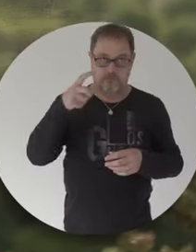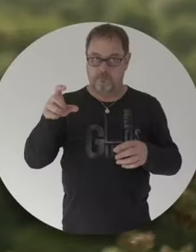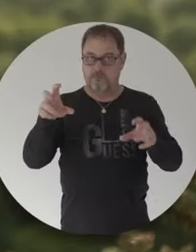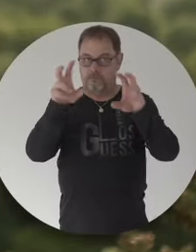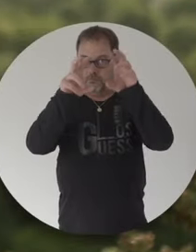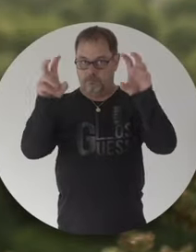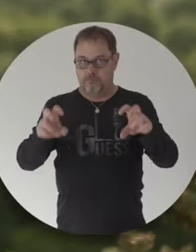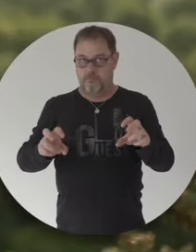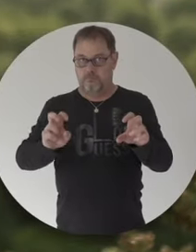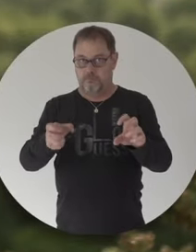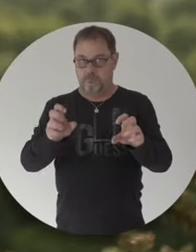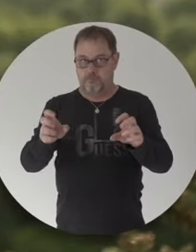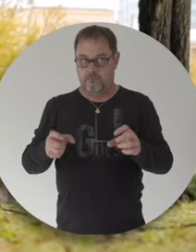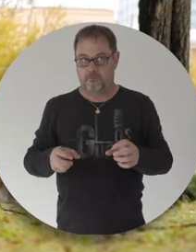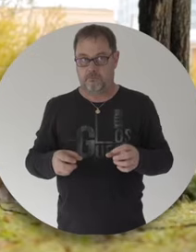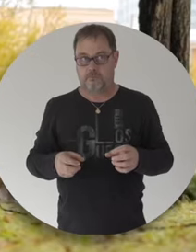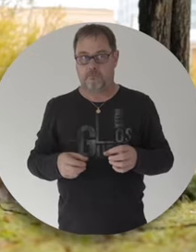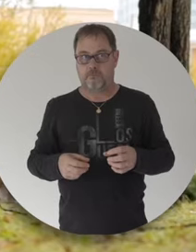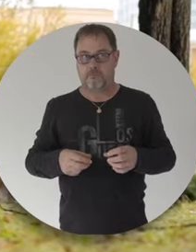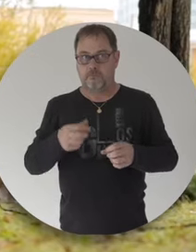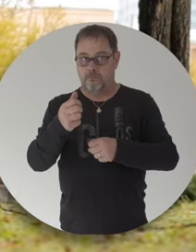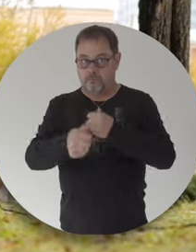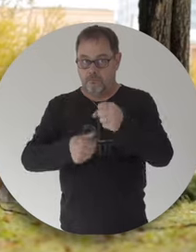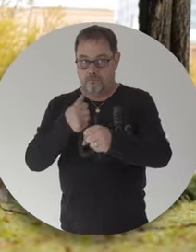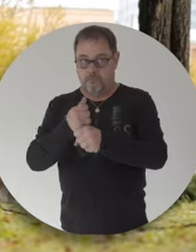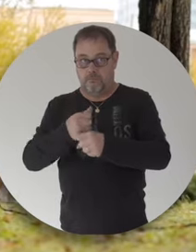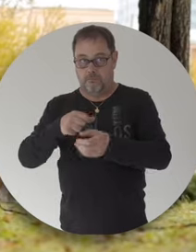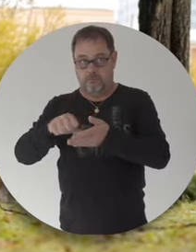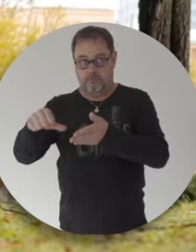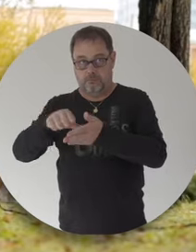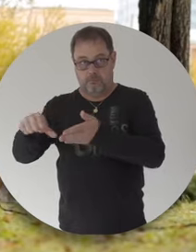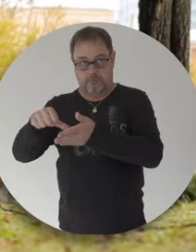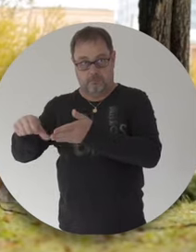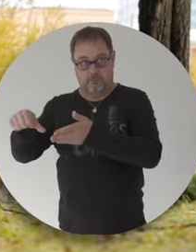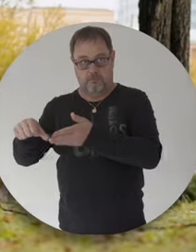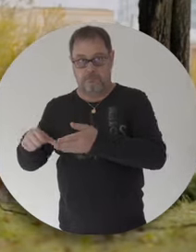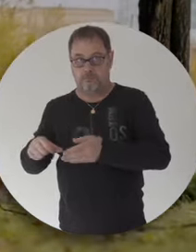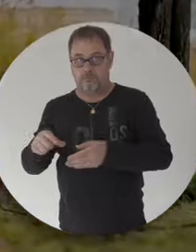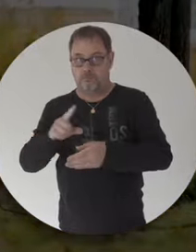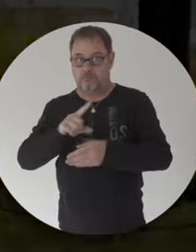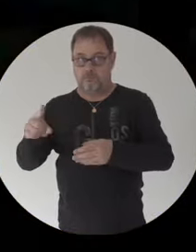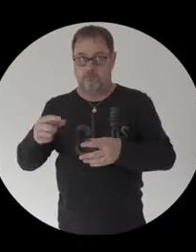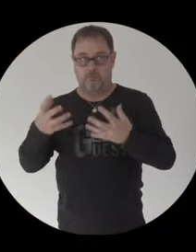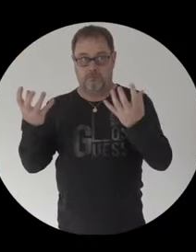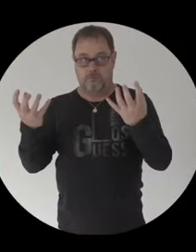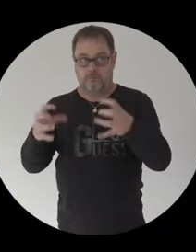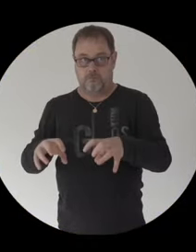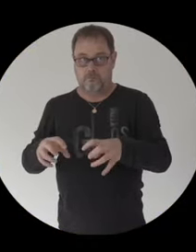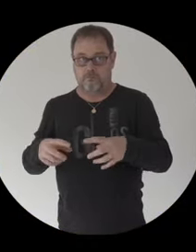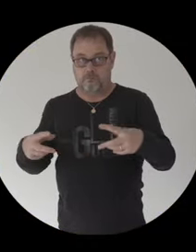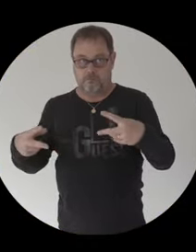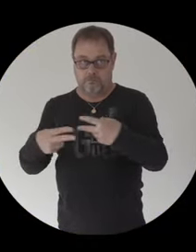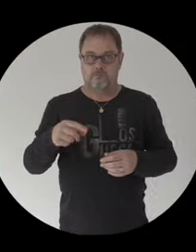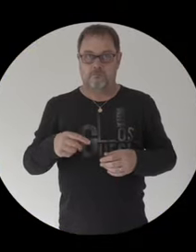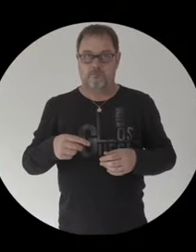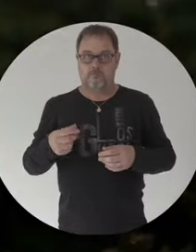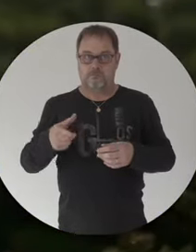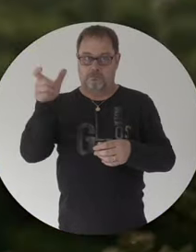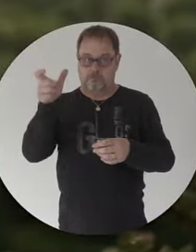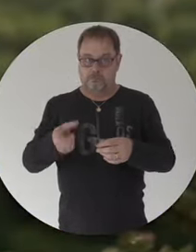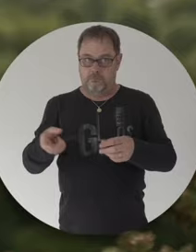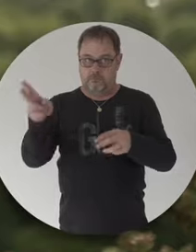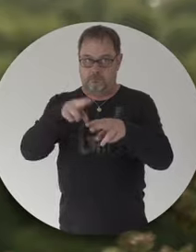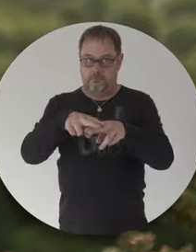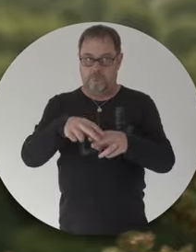Pour aller plus loin, pour votre pouvoir d'achat, nous indexerons la retraite sur l'inflation. Nous bloquerons les prix du